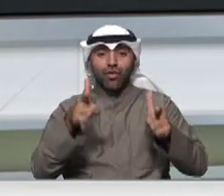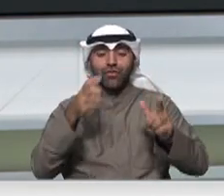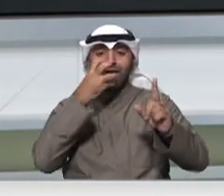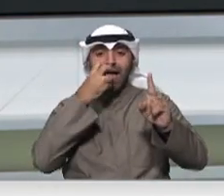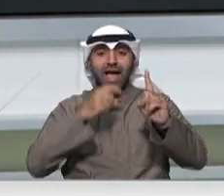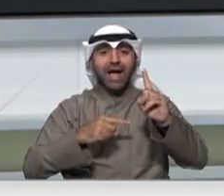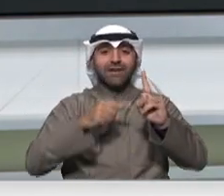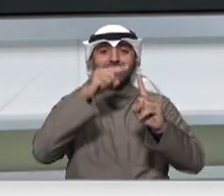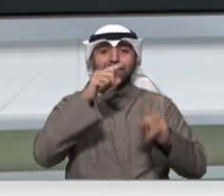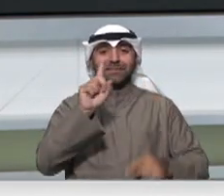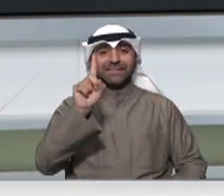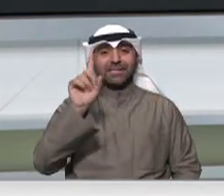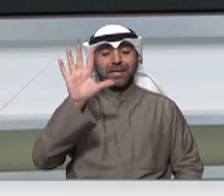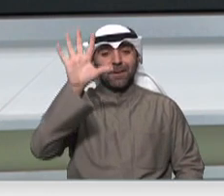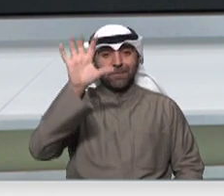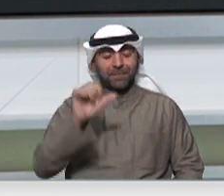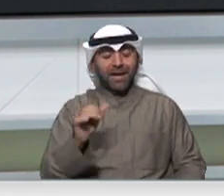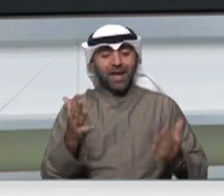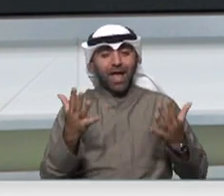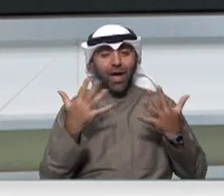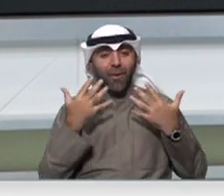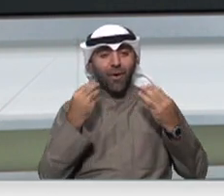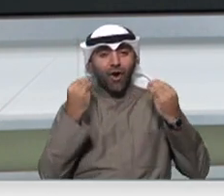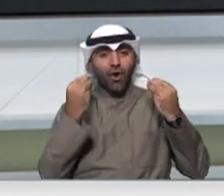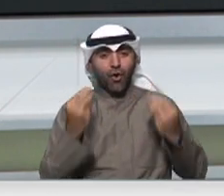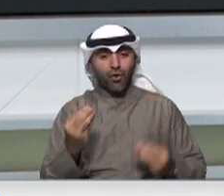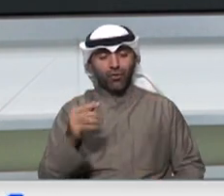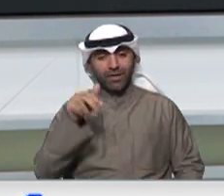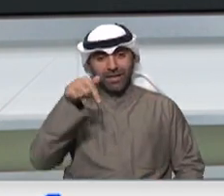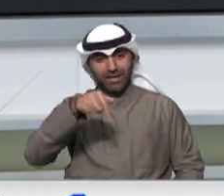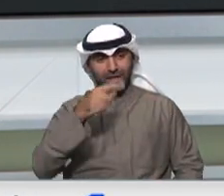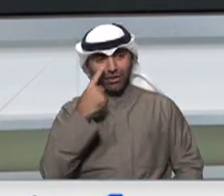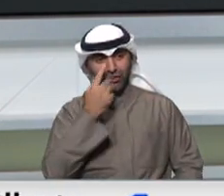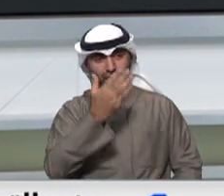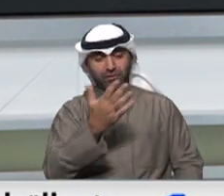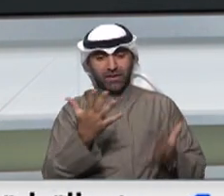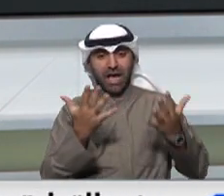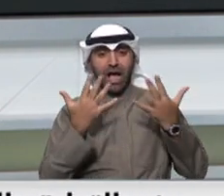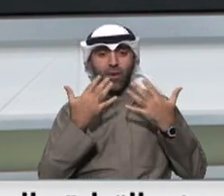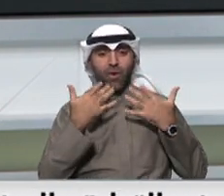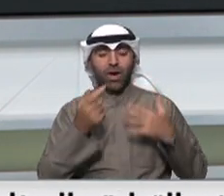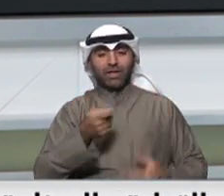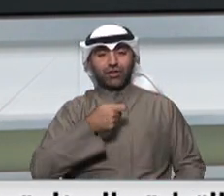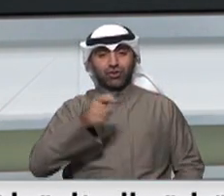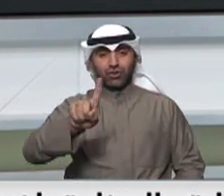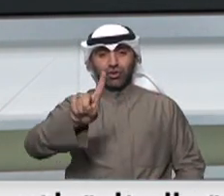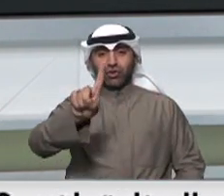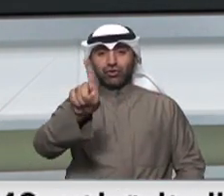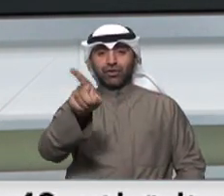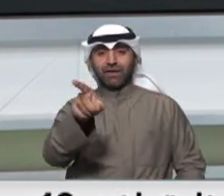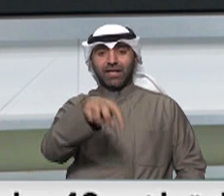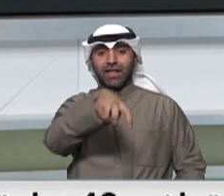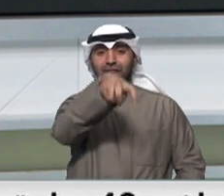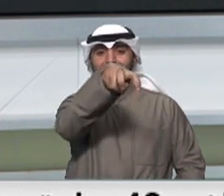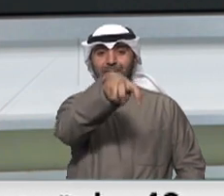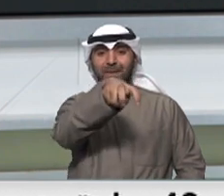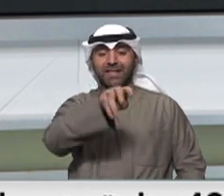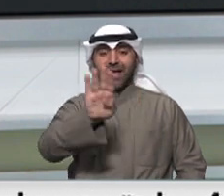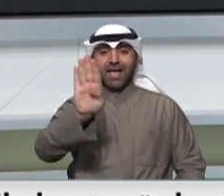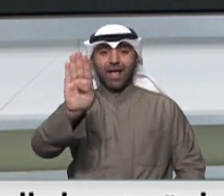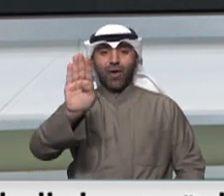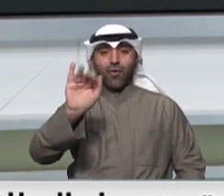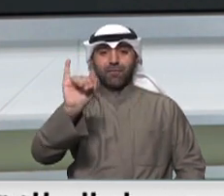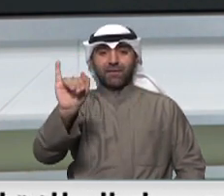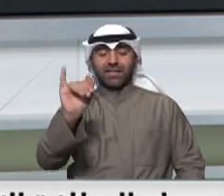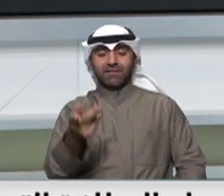غربيه خفيفه الى معتدله السرعه بوجه عام سرعه الرياح حاليا 8 م م في الساعه ودرجه الحراره حاليا في مدينه الكويت 20 درجه